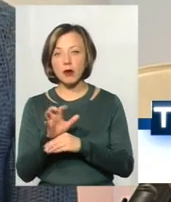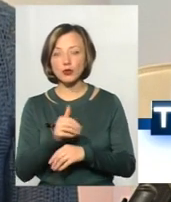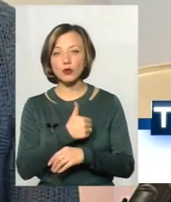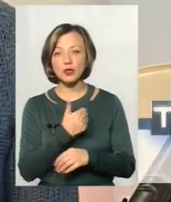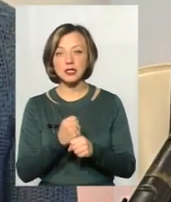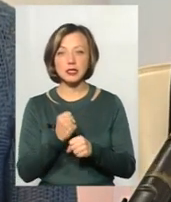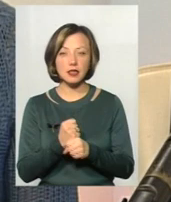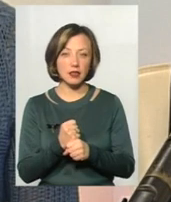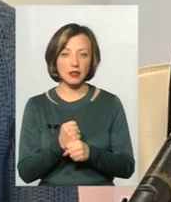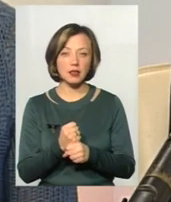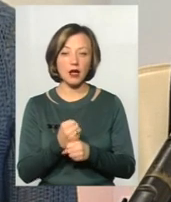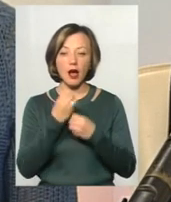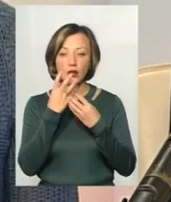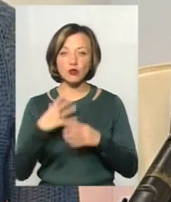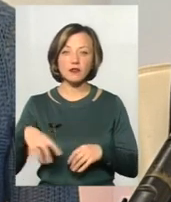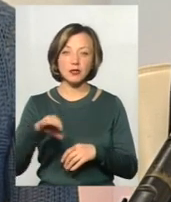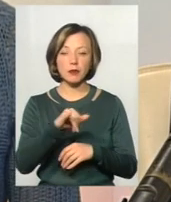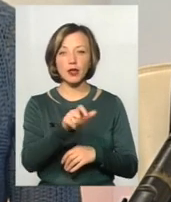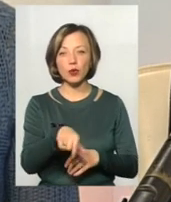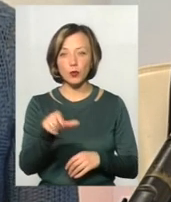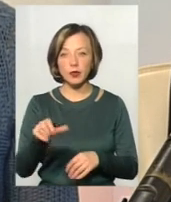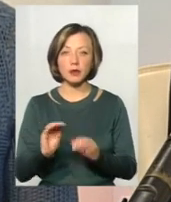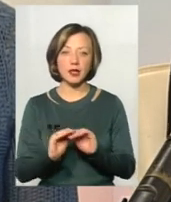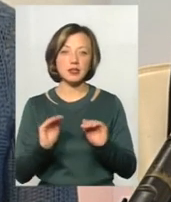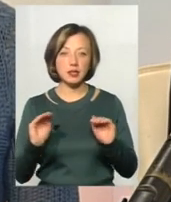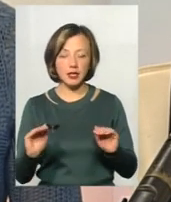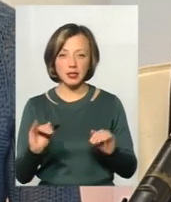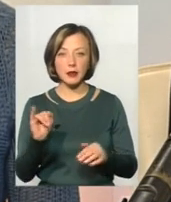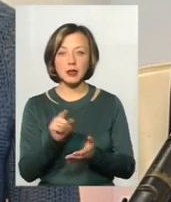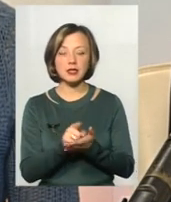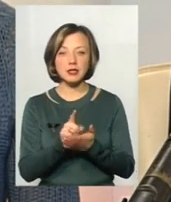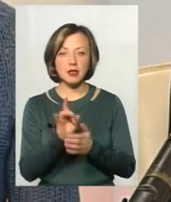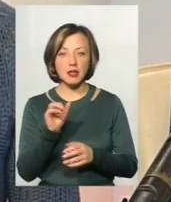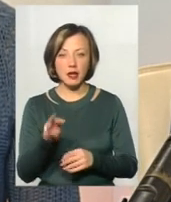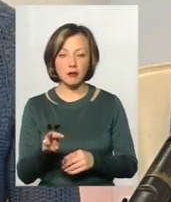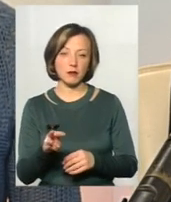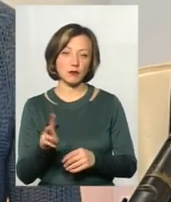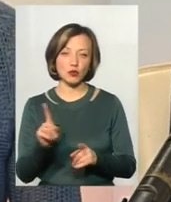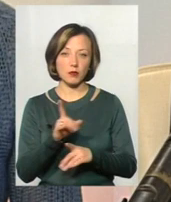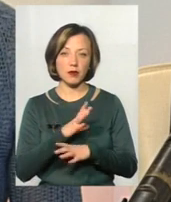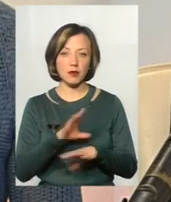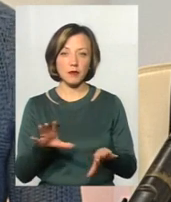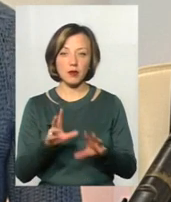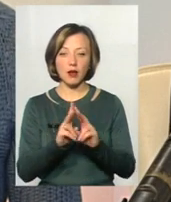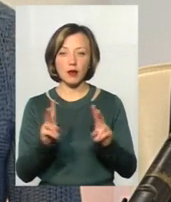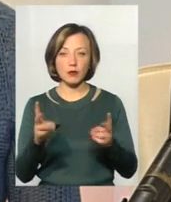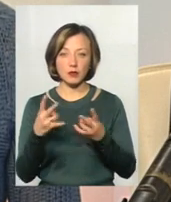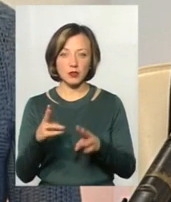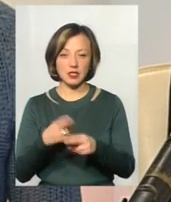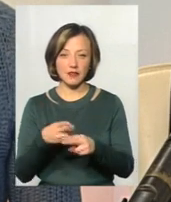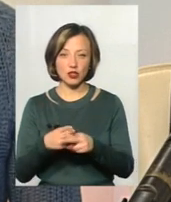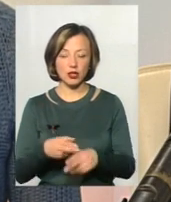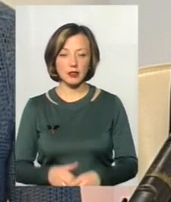хочет сделать хорошо всем, и людям, и детям, и пенсионерам, знаете, чтобы никому не